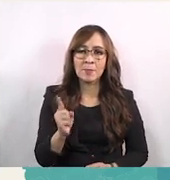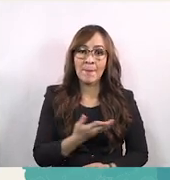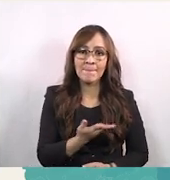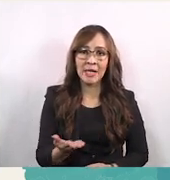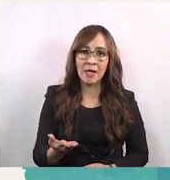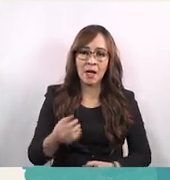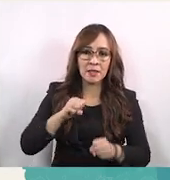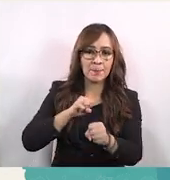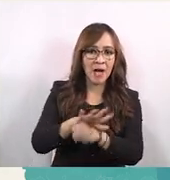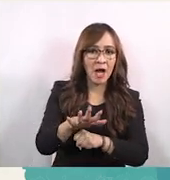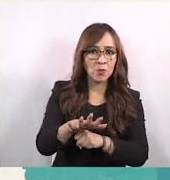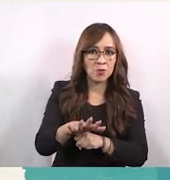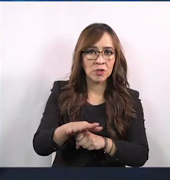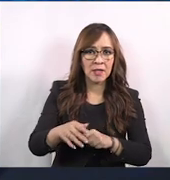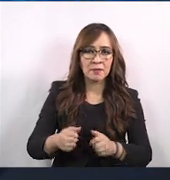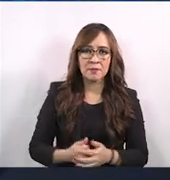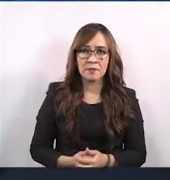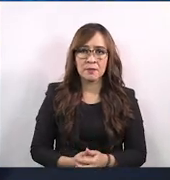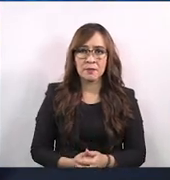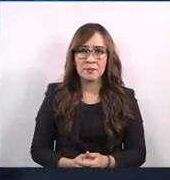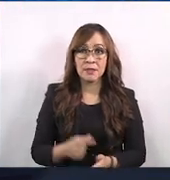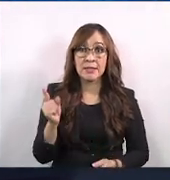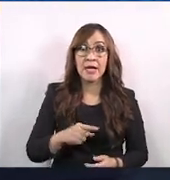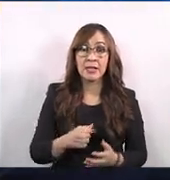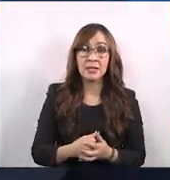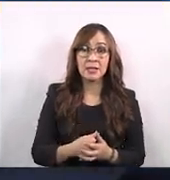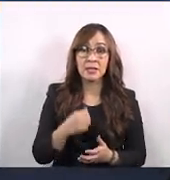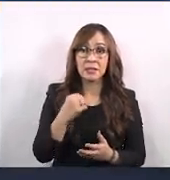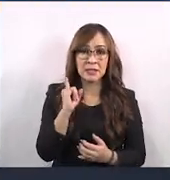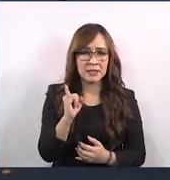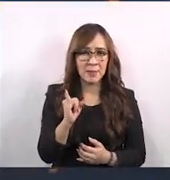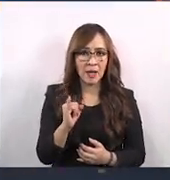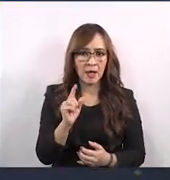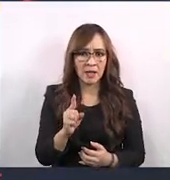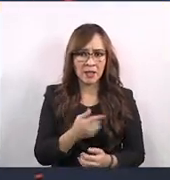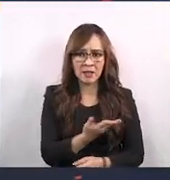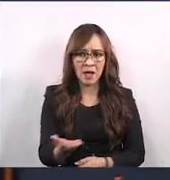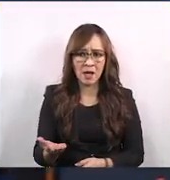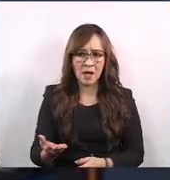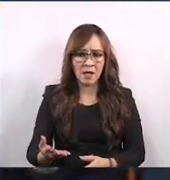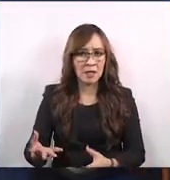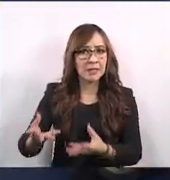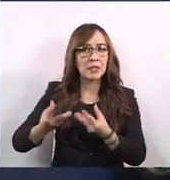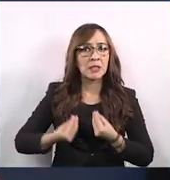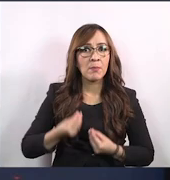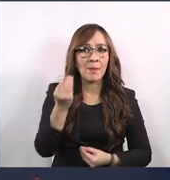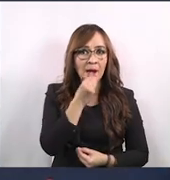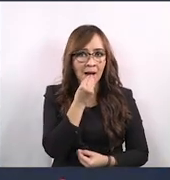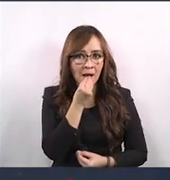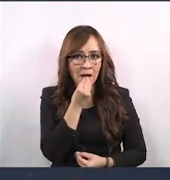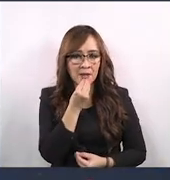Hai Kenapa mereka bisa terpengaruh terikat Terbelenggu oleh sebel karena mereka menerima makan Hai dari